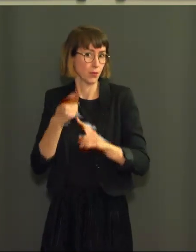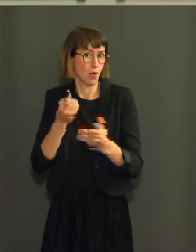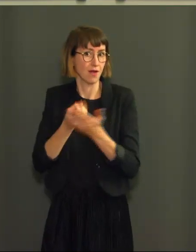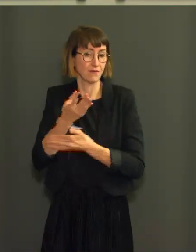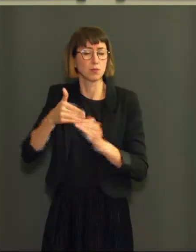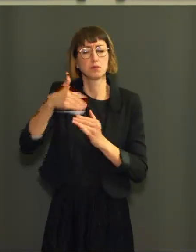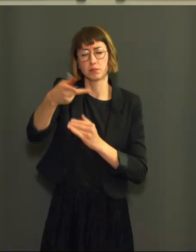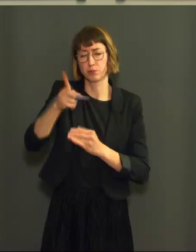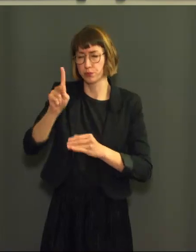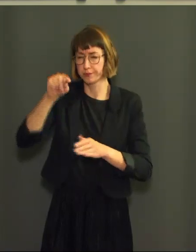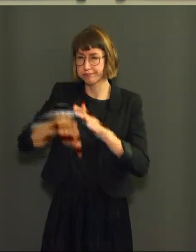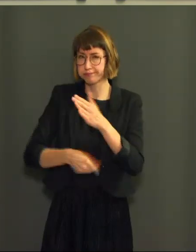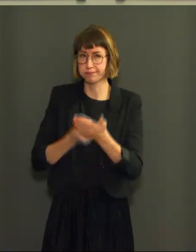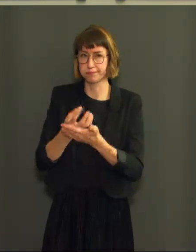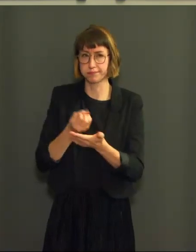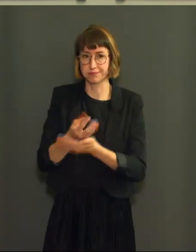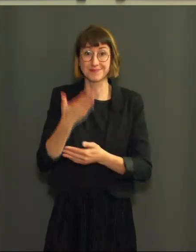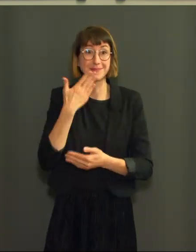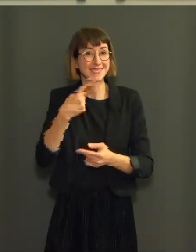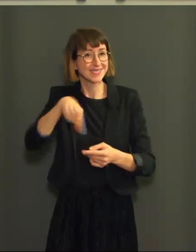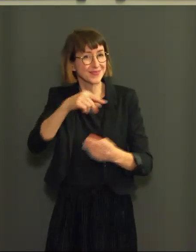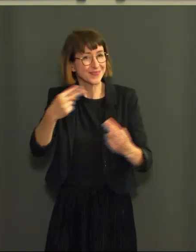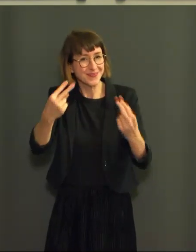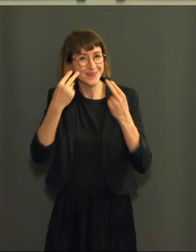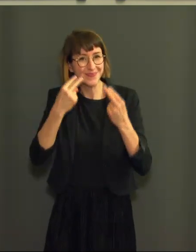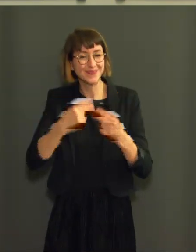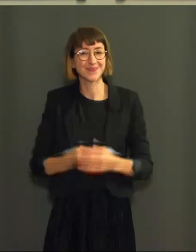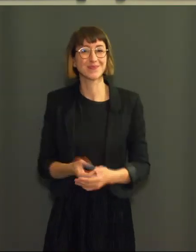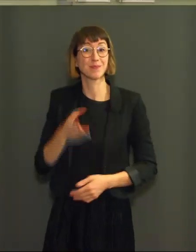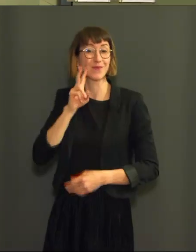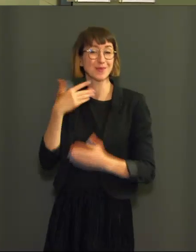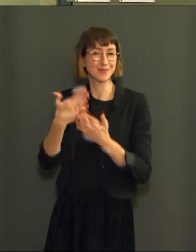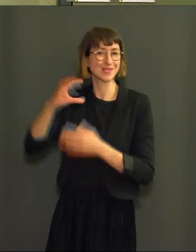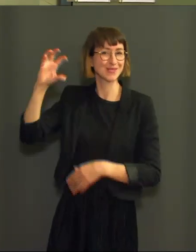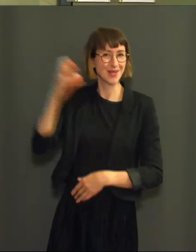votre attention et beau week-end ensoleillé.